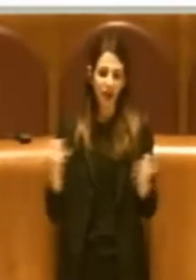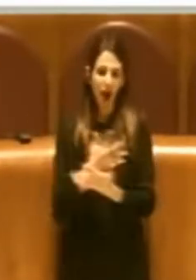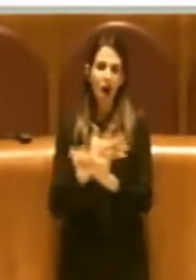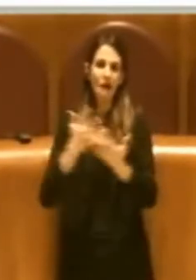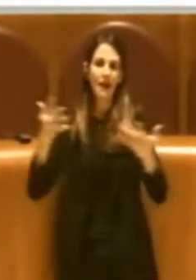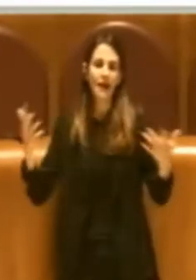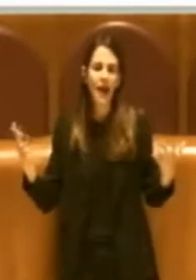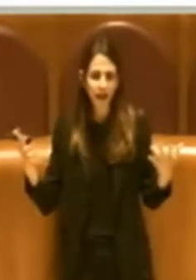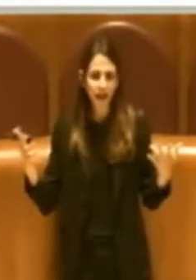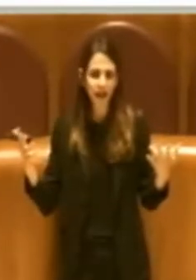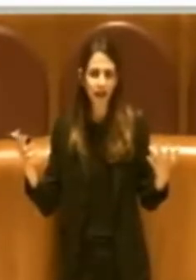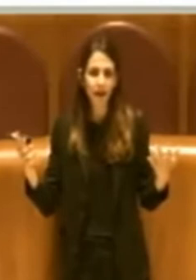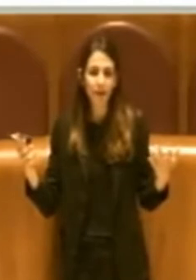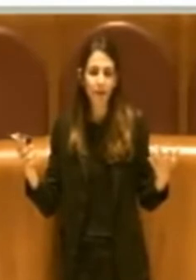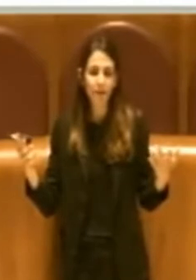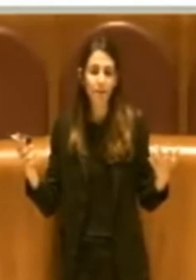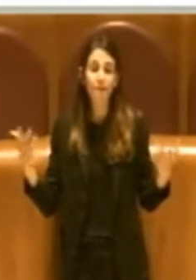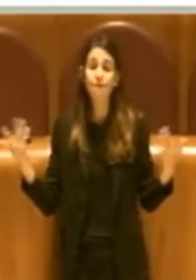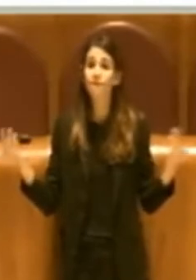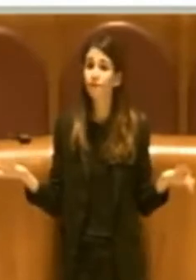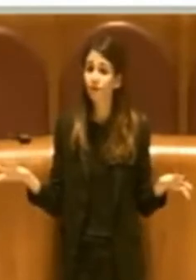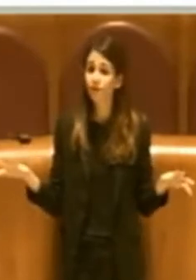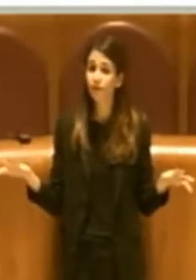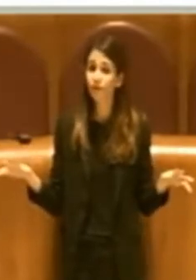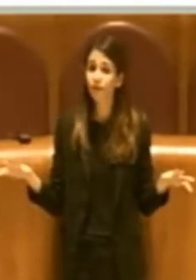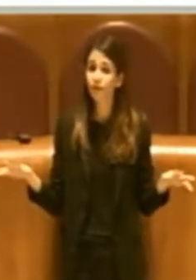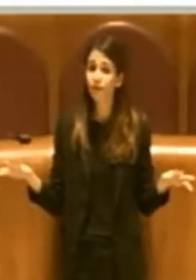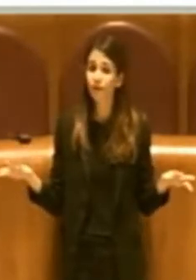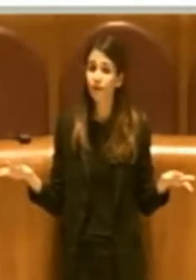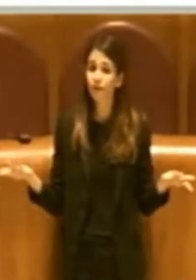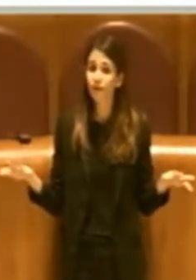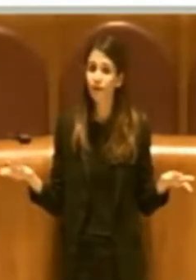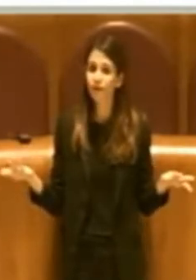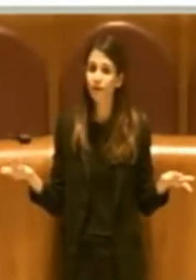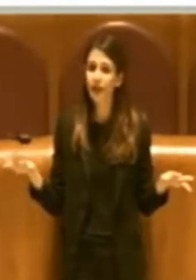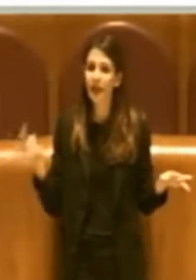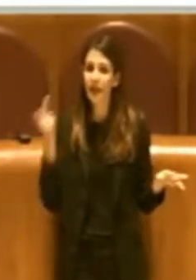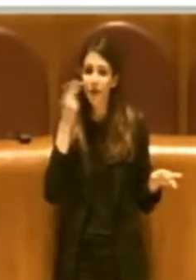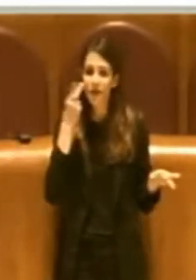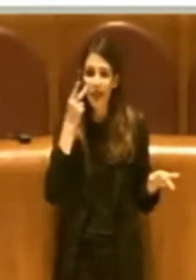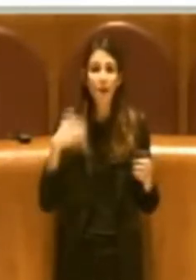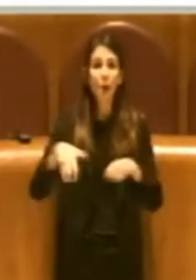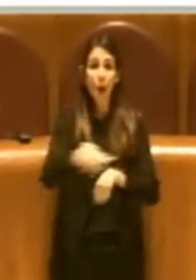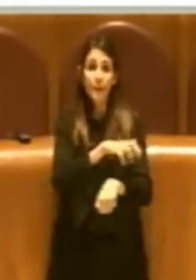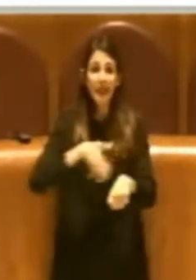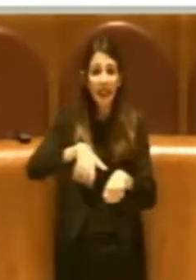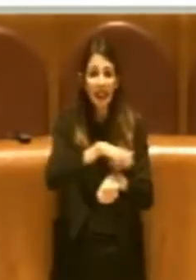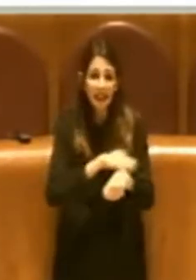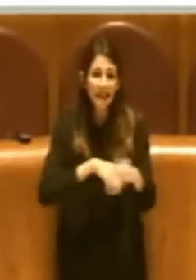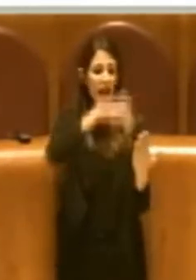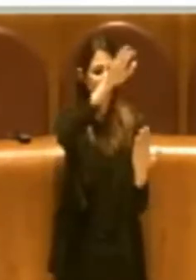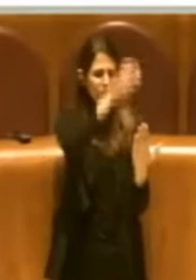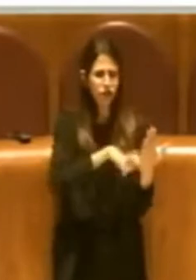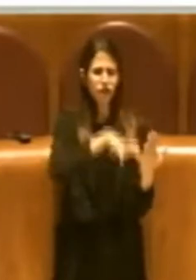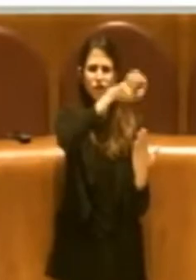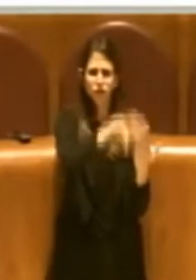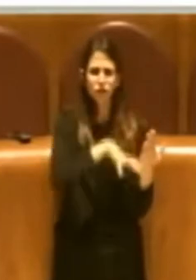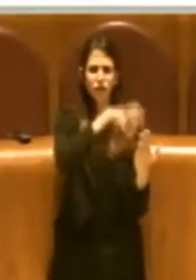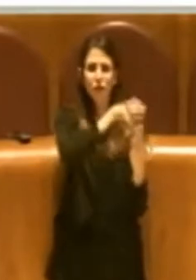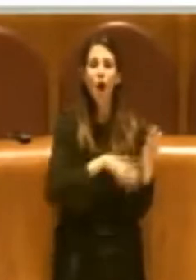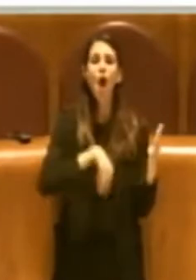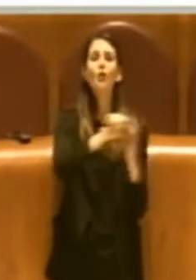impatto. E quindi, nonostante le note dei ministeri che si sono susseguiti negli anni, tra cui le